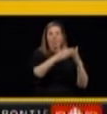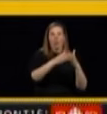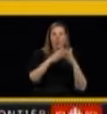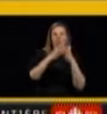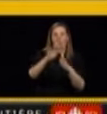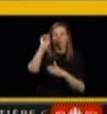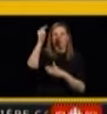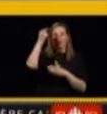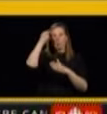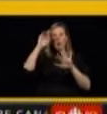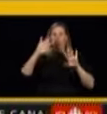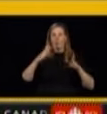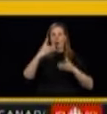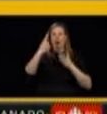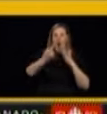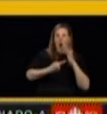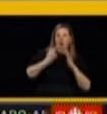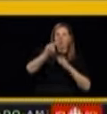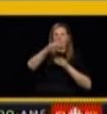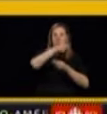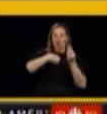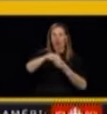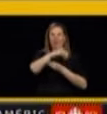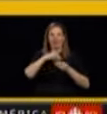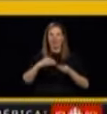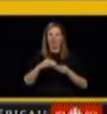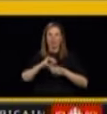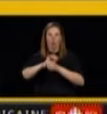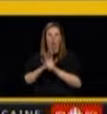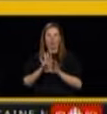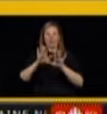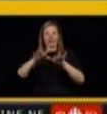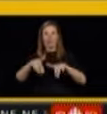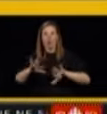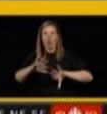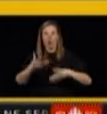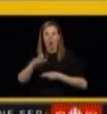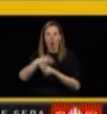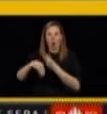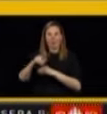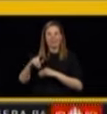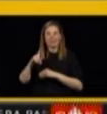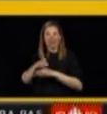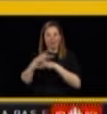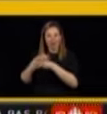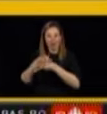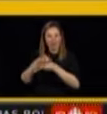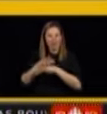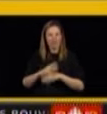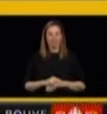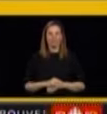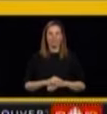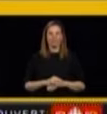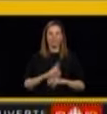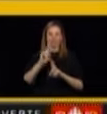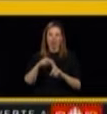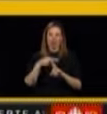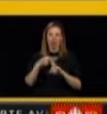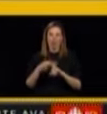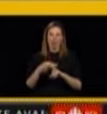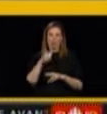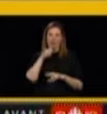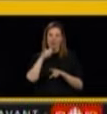plan de relance pour l'après-COVID-19. Qu'est-il prévu à ce chapitre? Oui, bien, écoutez, comme je disais